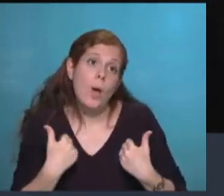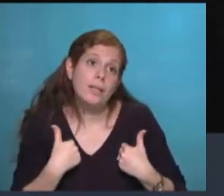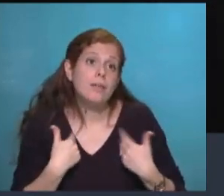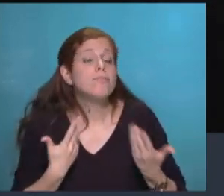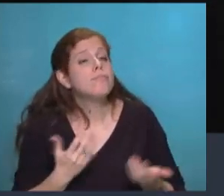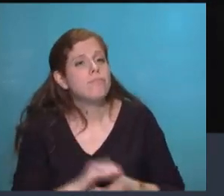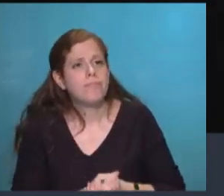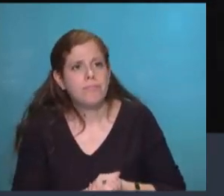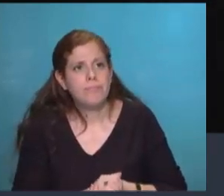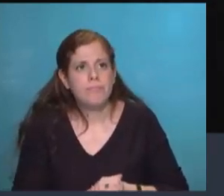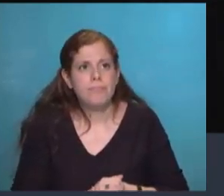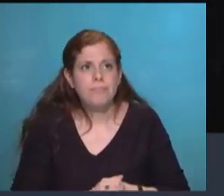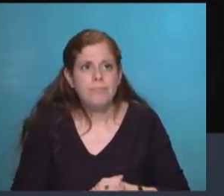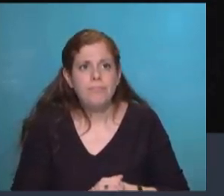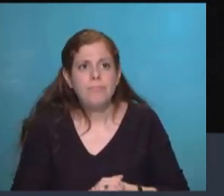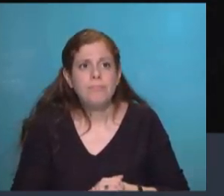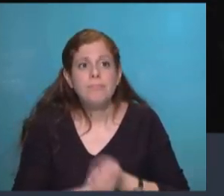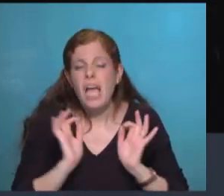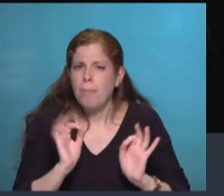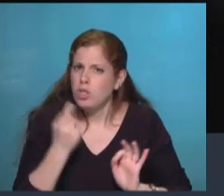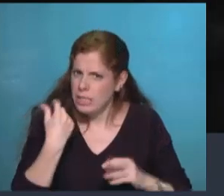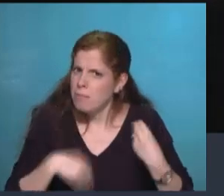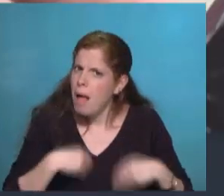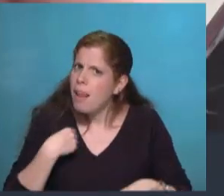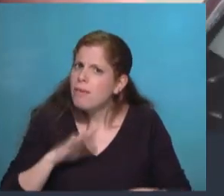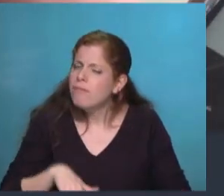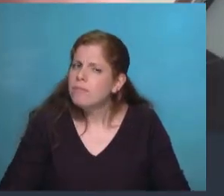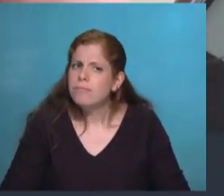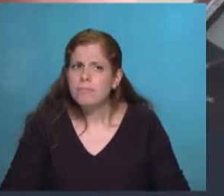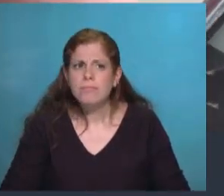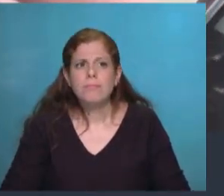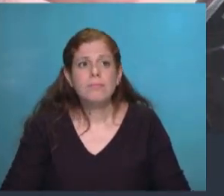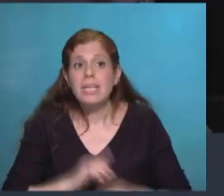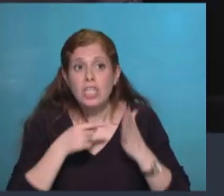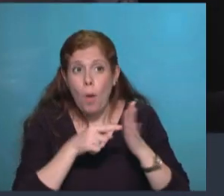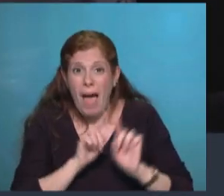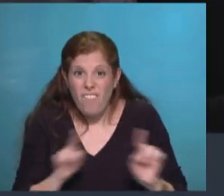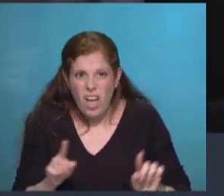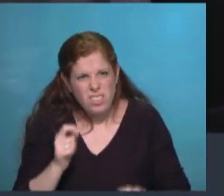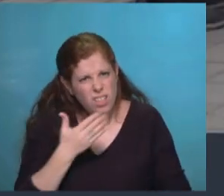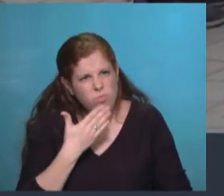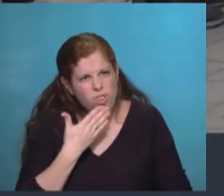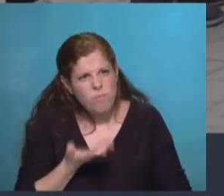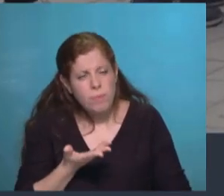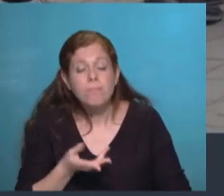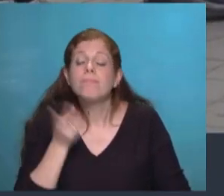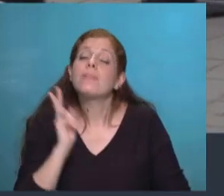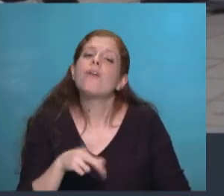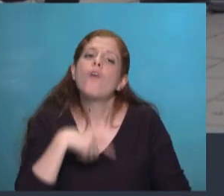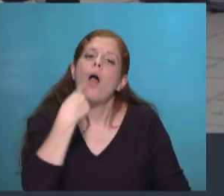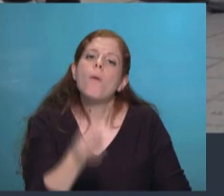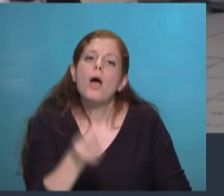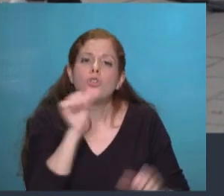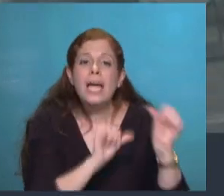ימינה. האמת שזה קצת מעליב אפילו. זה לא מראה אף אחד, זה קצת משעמם. אפשר לומר שהניסוי